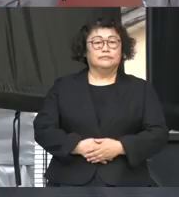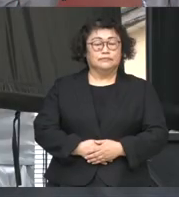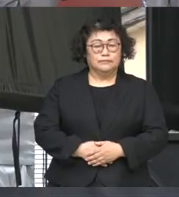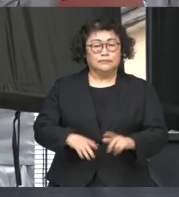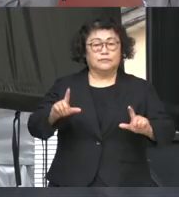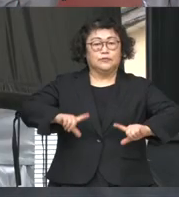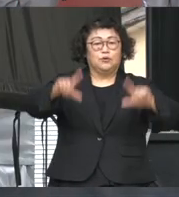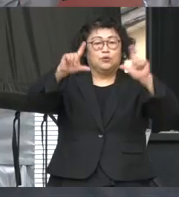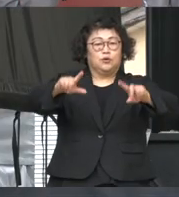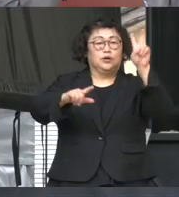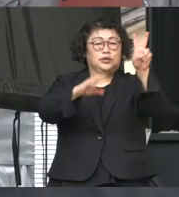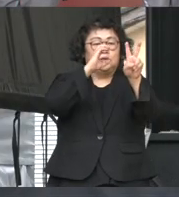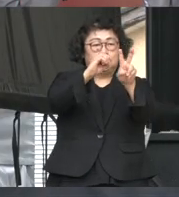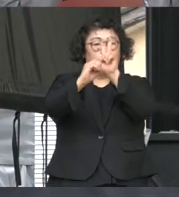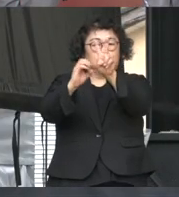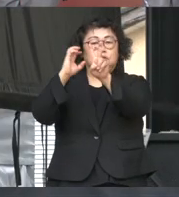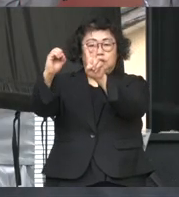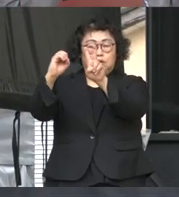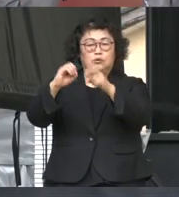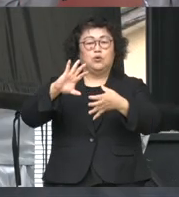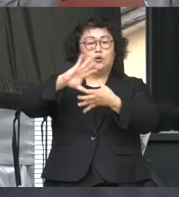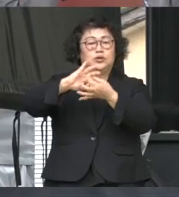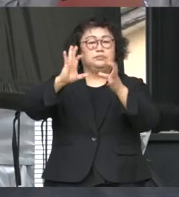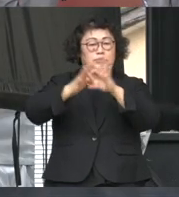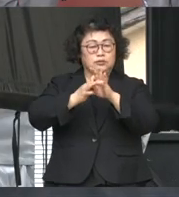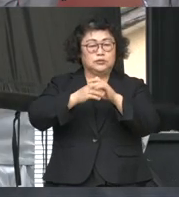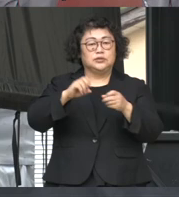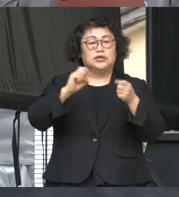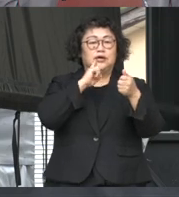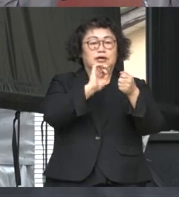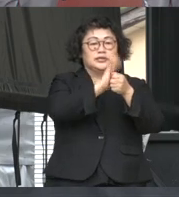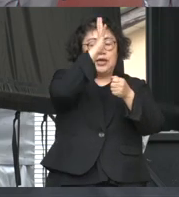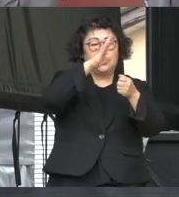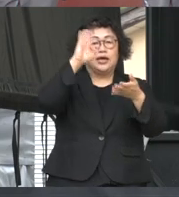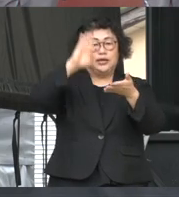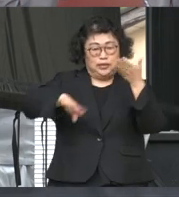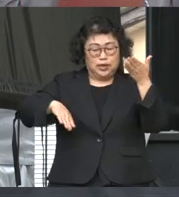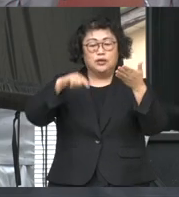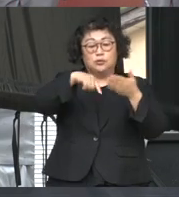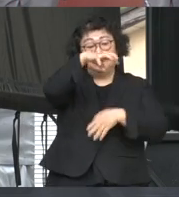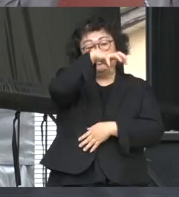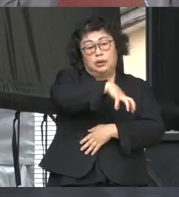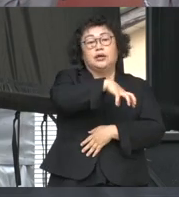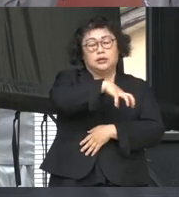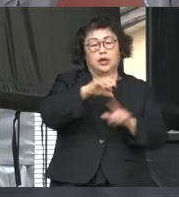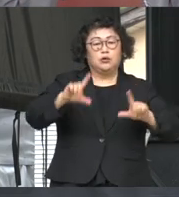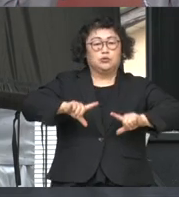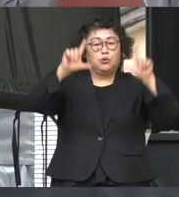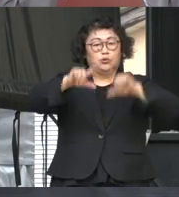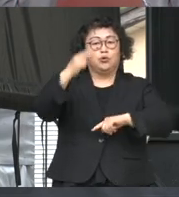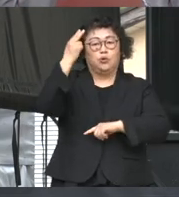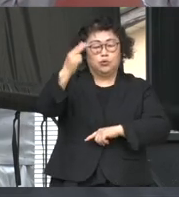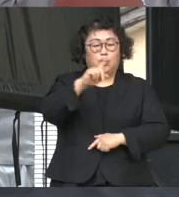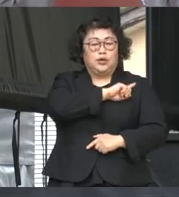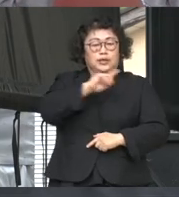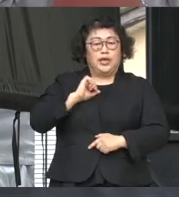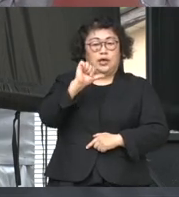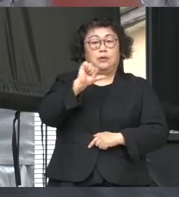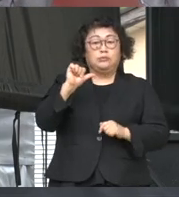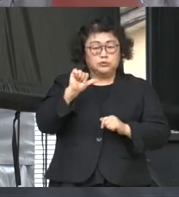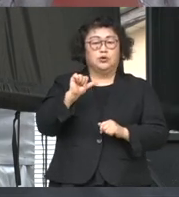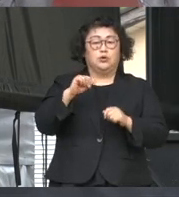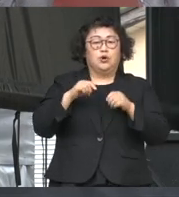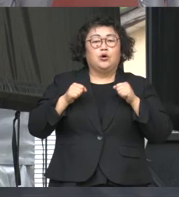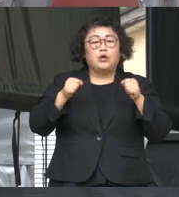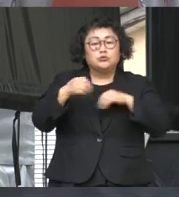東京2020オリンピック聖火リレーステージにおいて、東京都デイ5を走行予